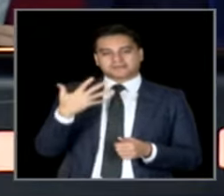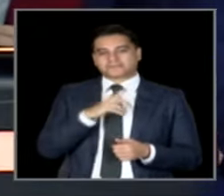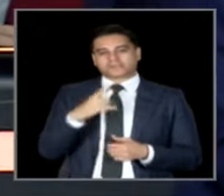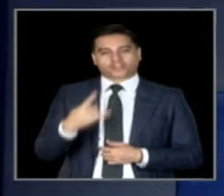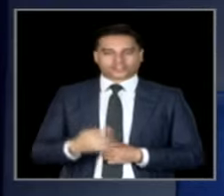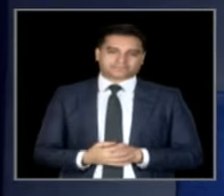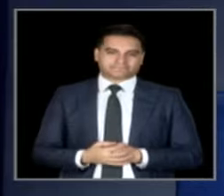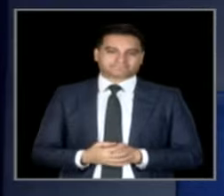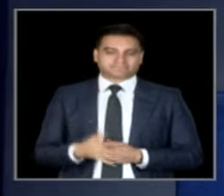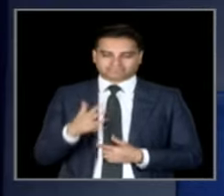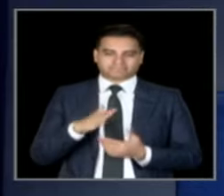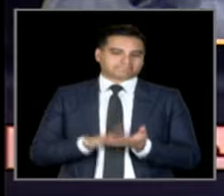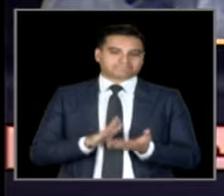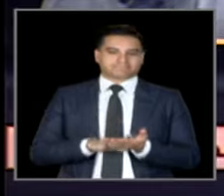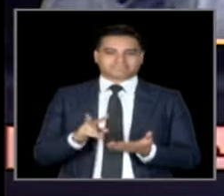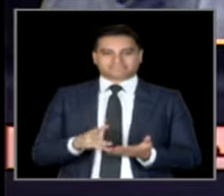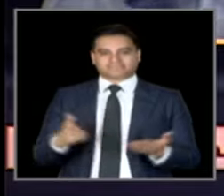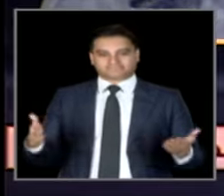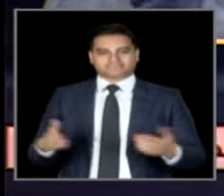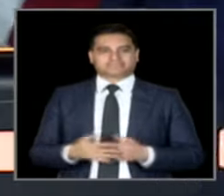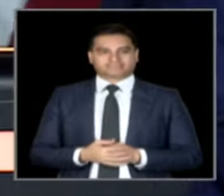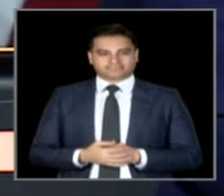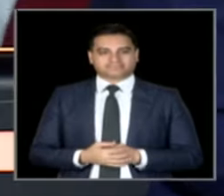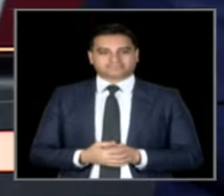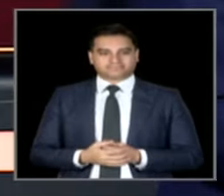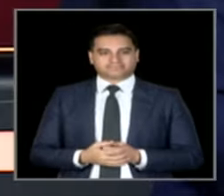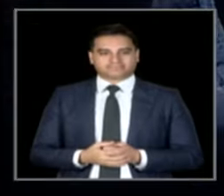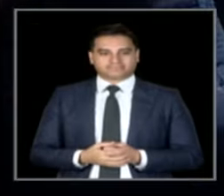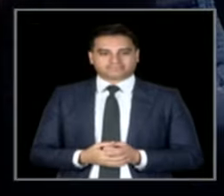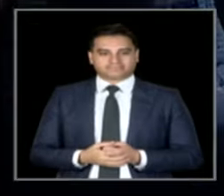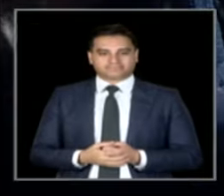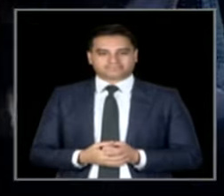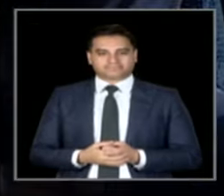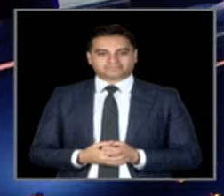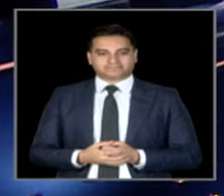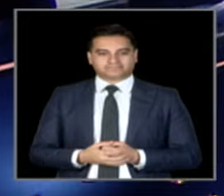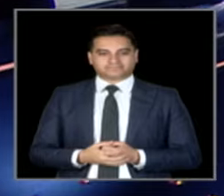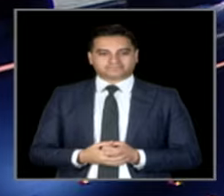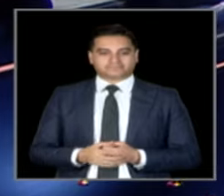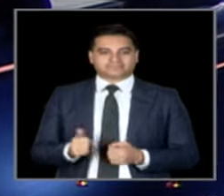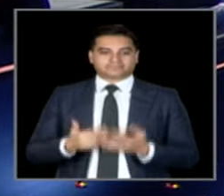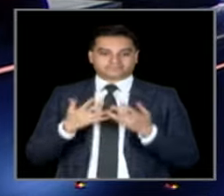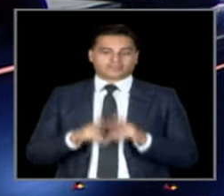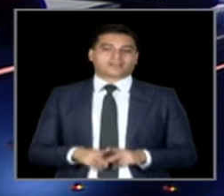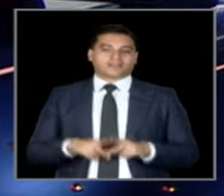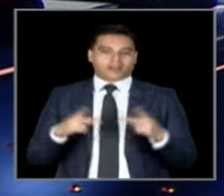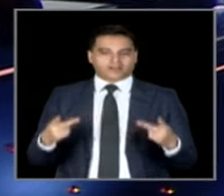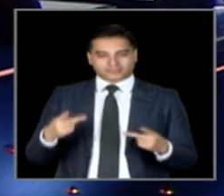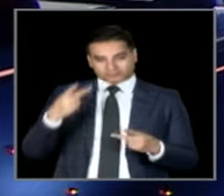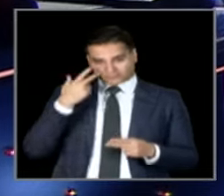10. كلنا حي أحمد أيمن وميدو. ميدو أحمد أيمن اتفضلوا. النتيجة